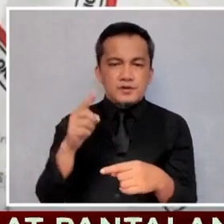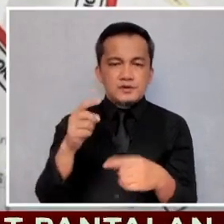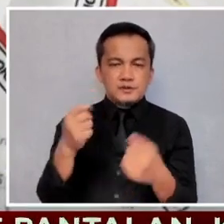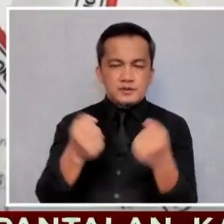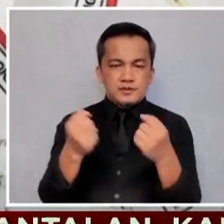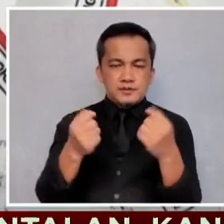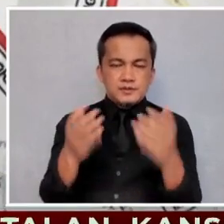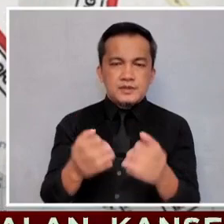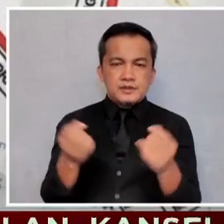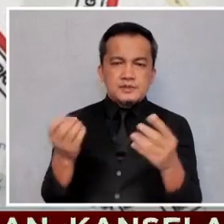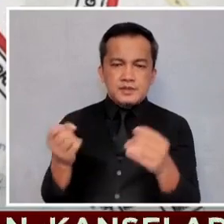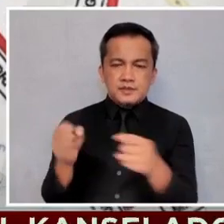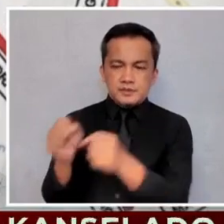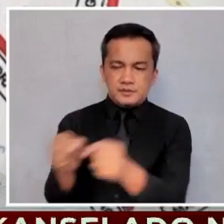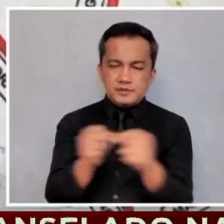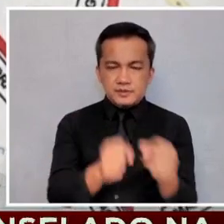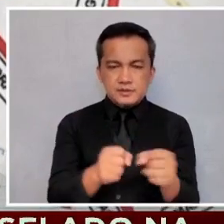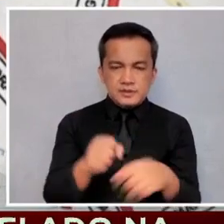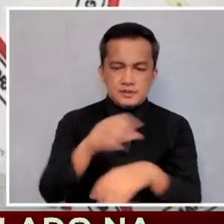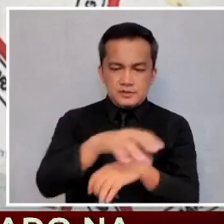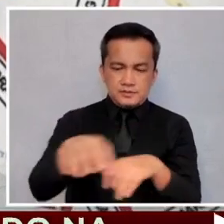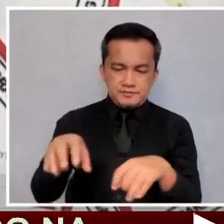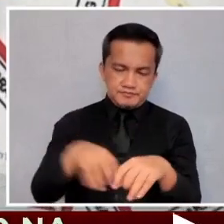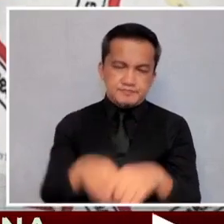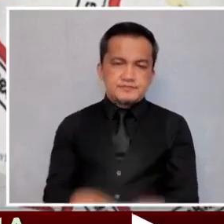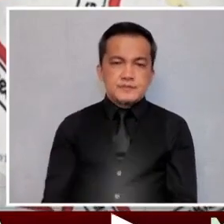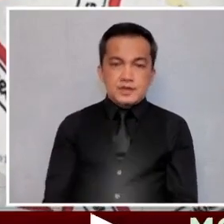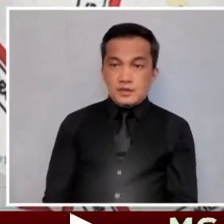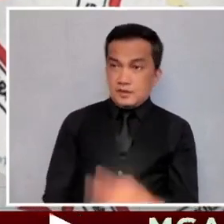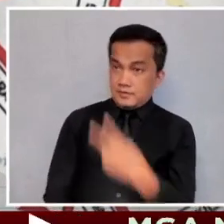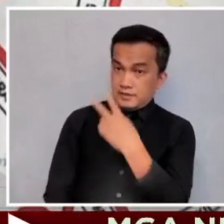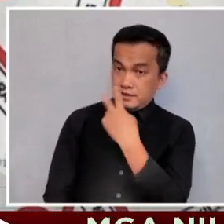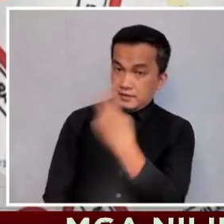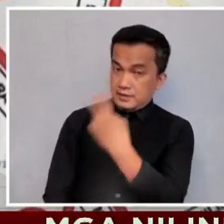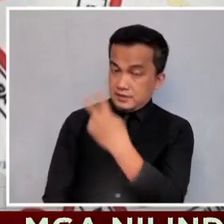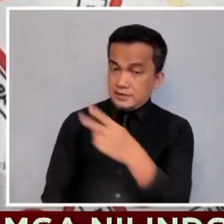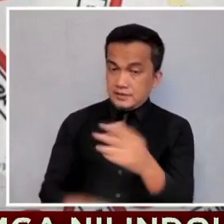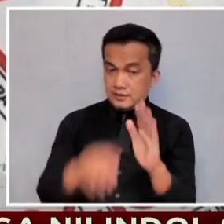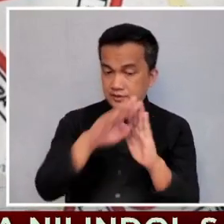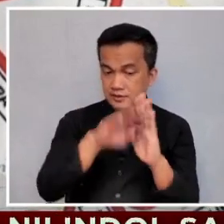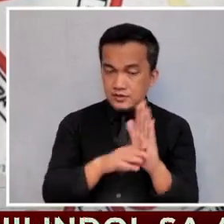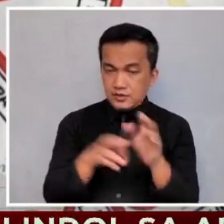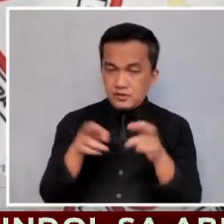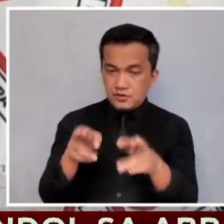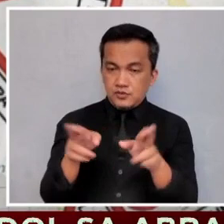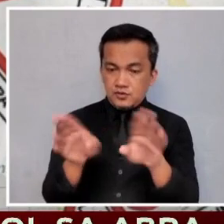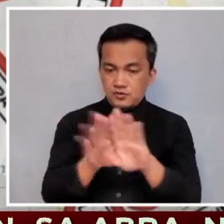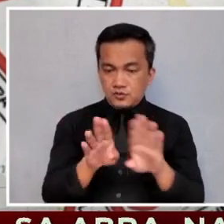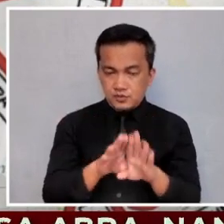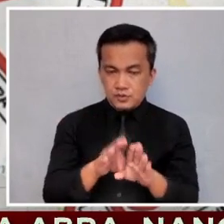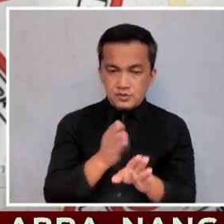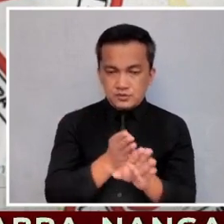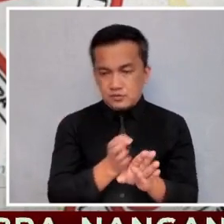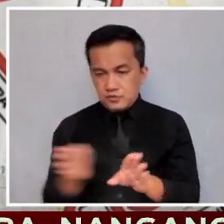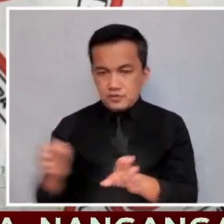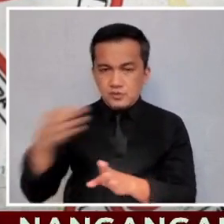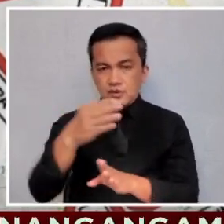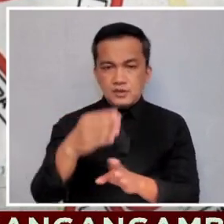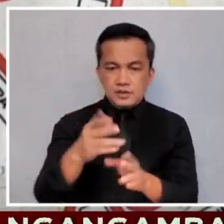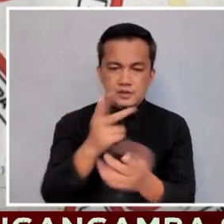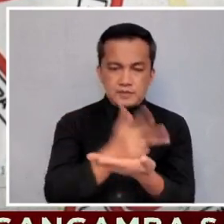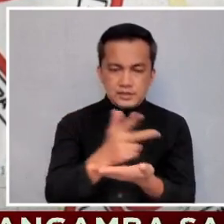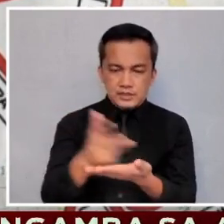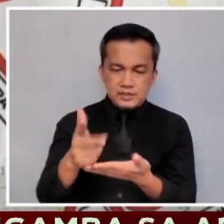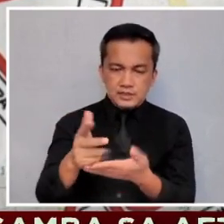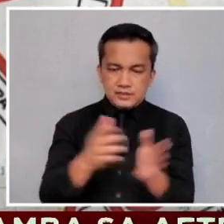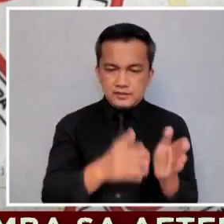ang maraming kalsada sa paligid nito. Makikita po ang buong detalye ng road closure, rerouting at parking plans sa